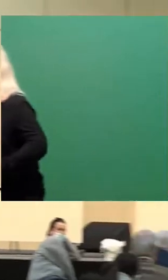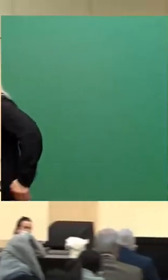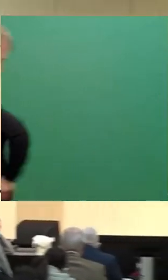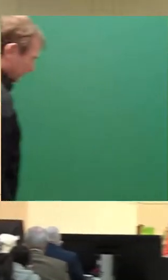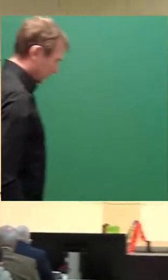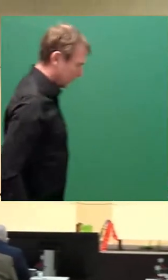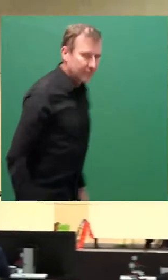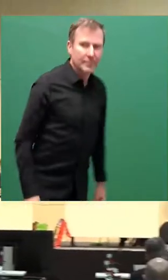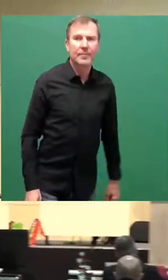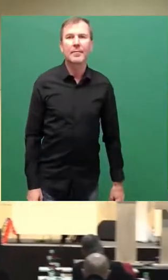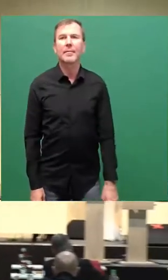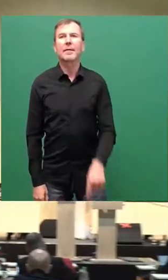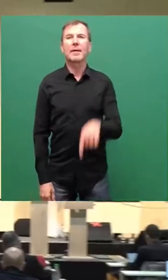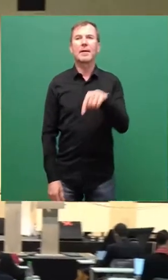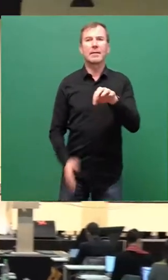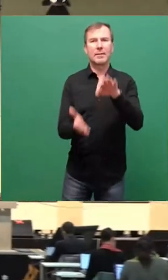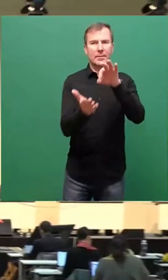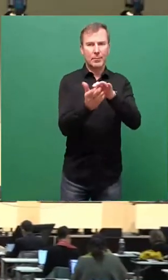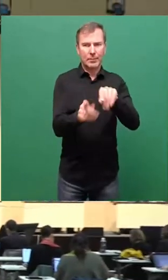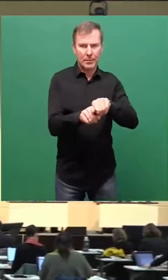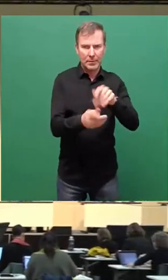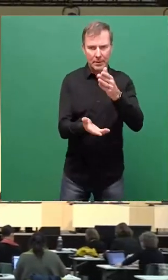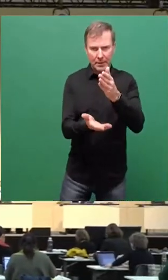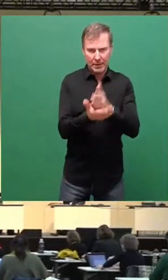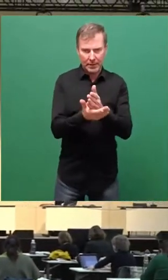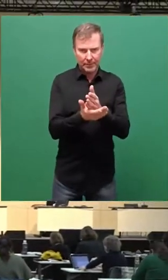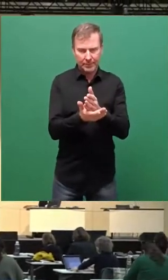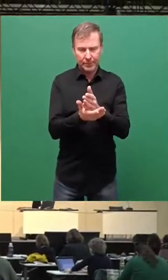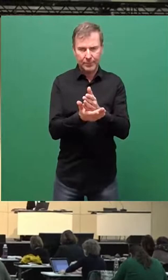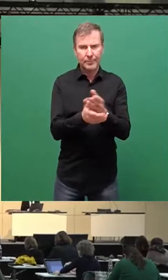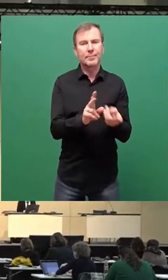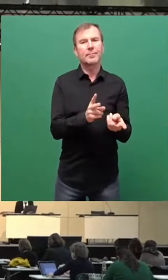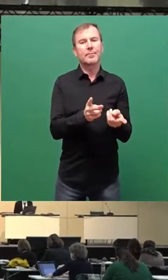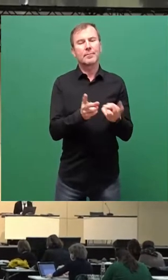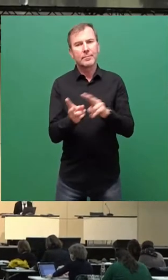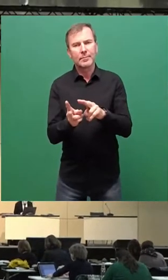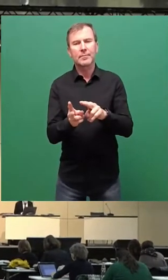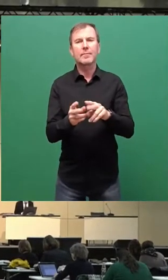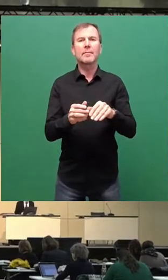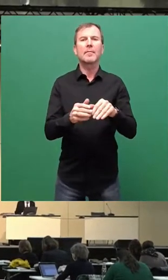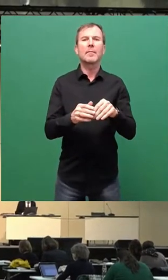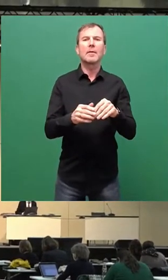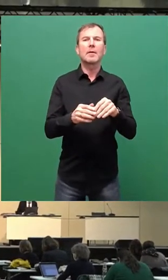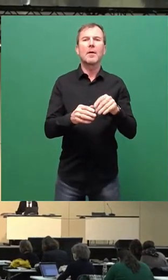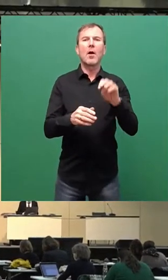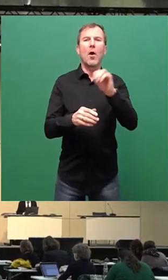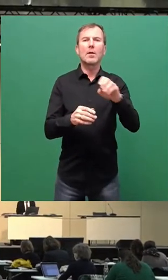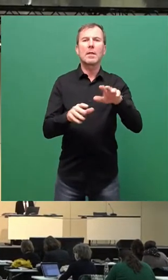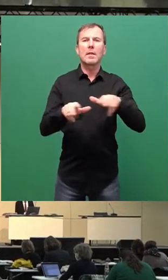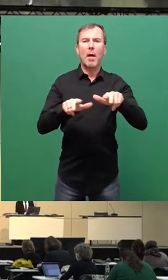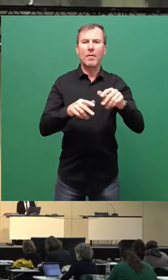Punkt kommt zum nächsten Tagesordnungspunkt Nummer 18. On-Demand-Verkehr als Teil des ÖPNV in